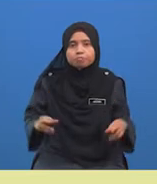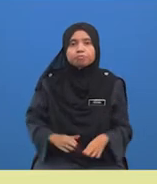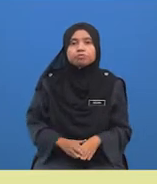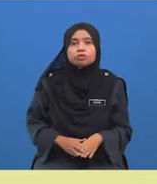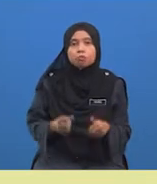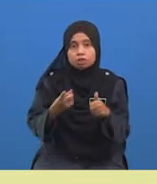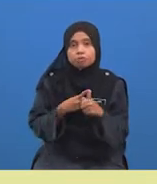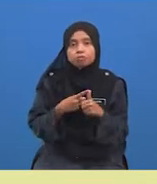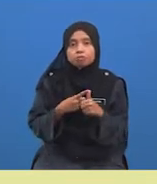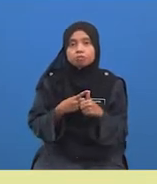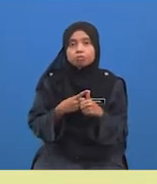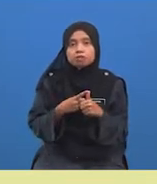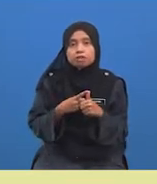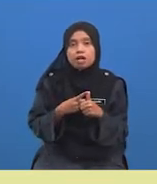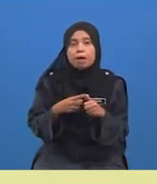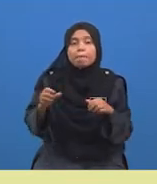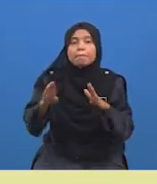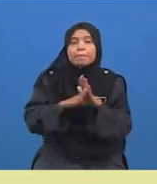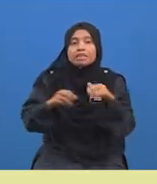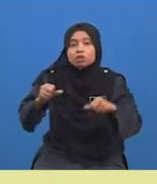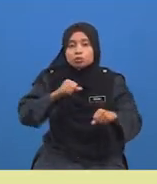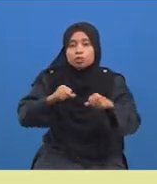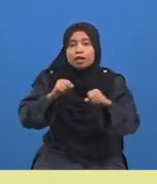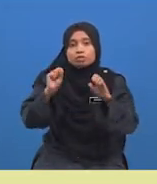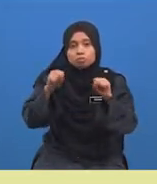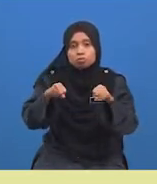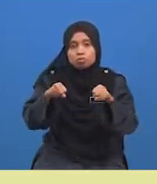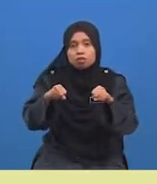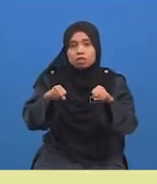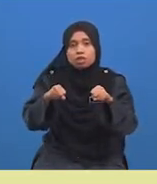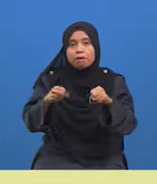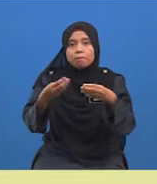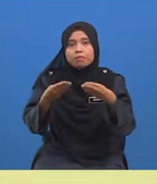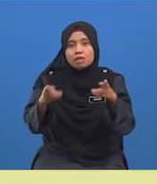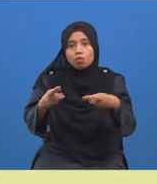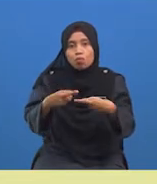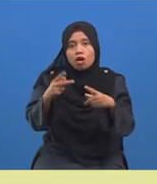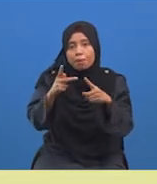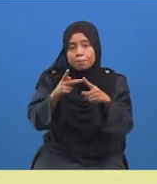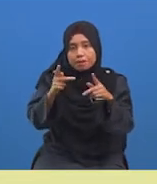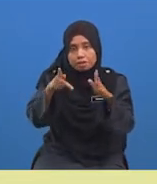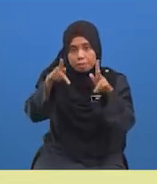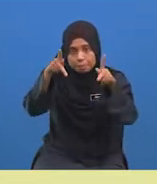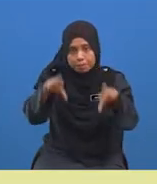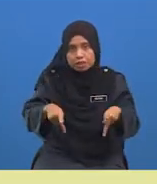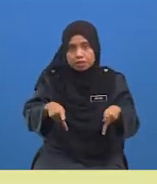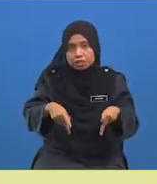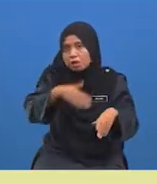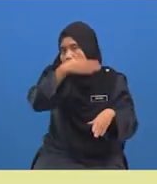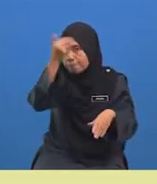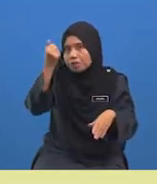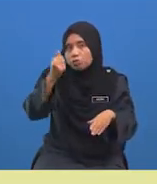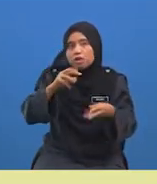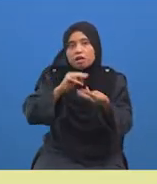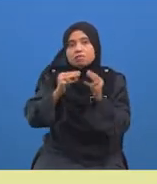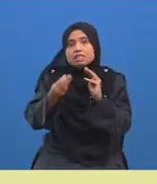ialah huraian pertama, bersukan umpamanya boleh memberi ruang kepada pekerja